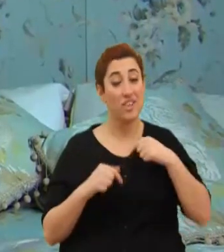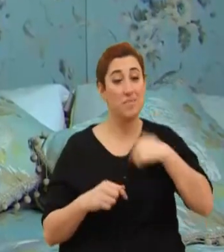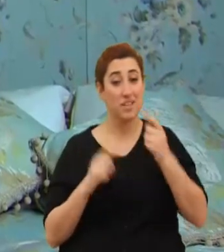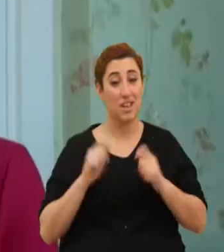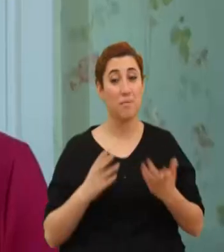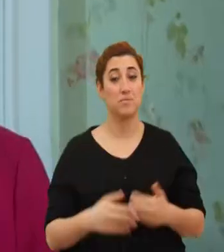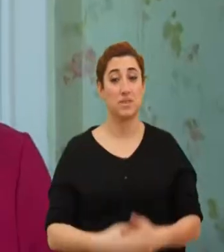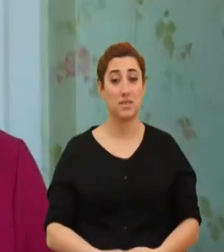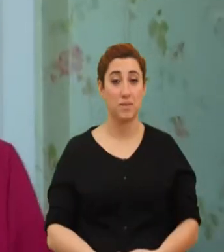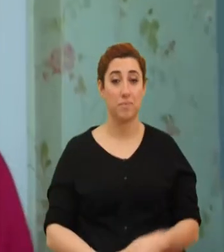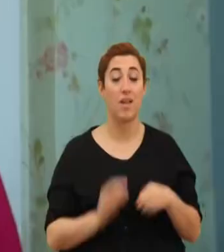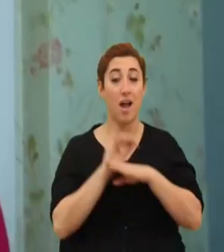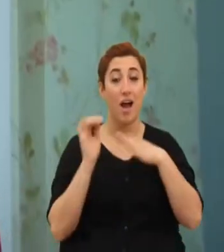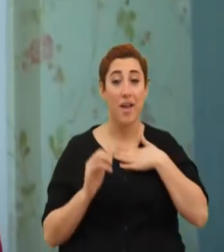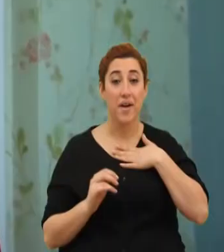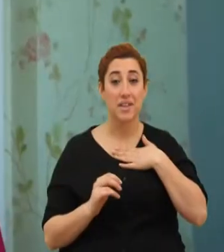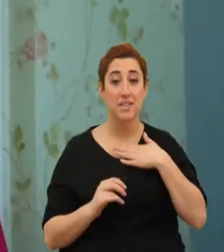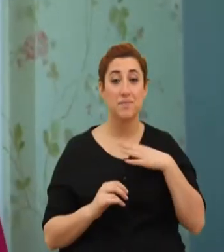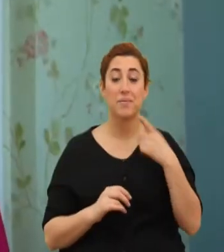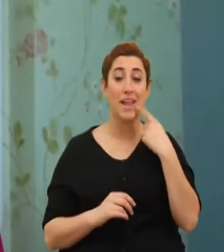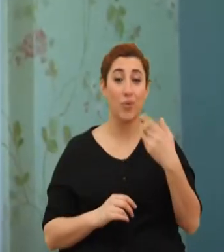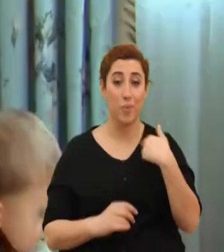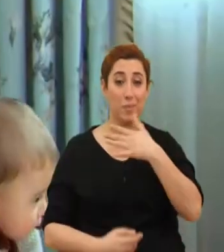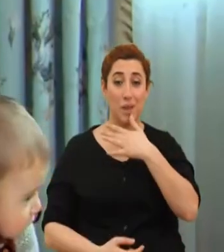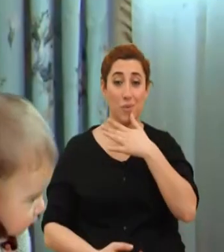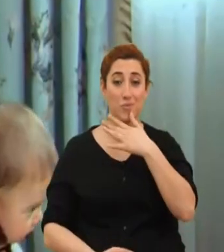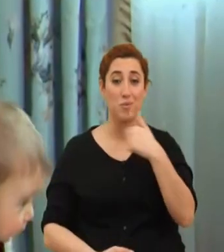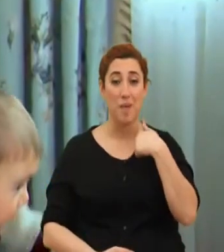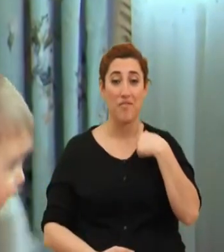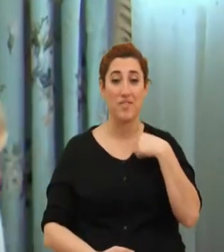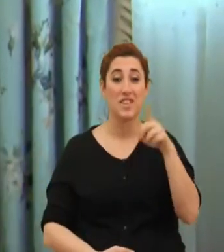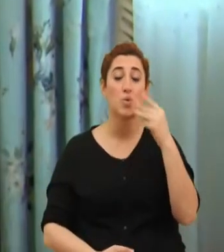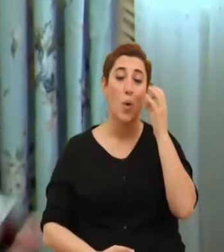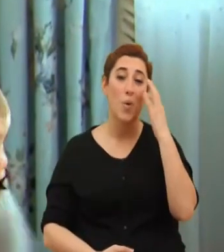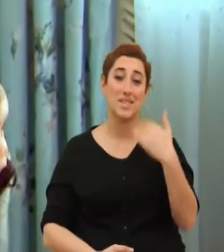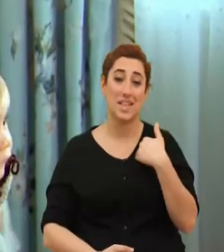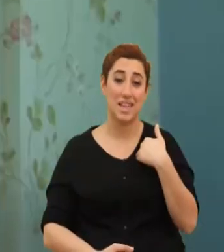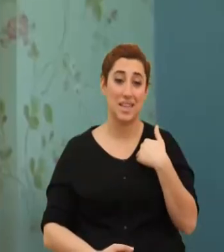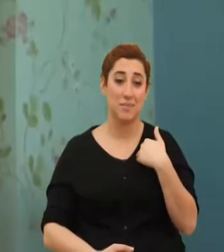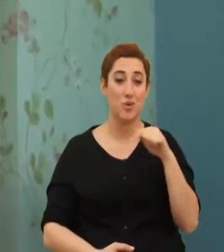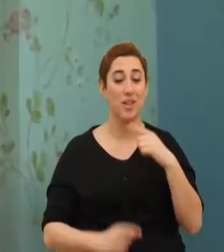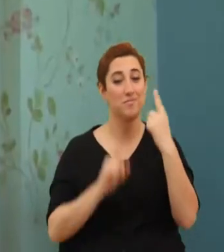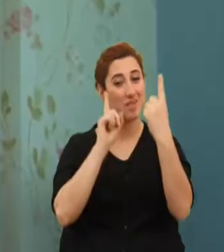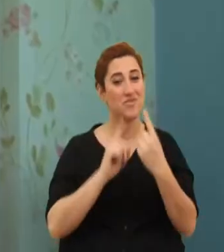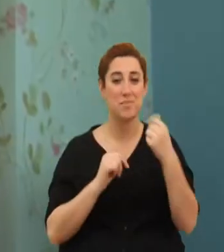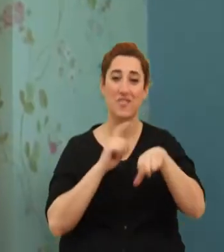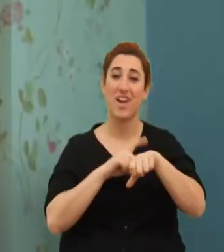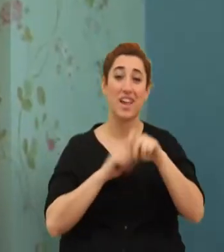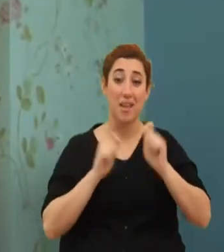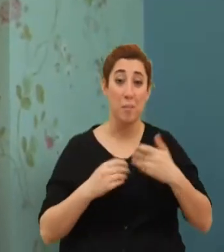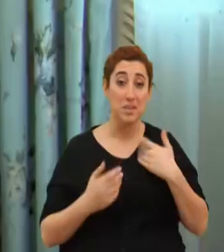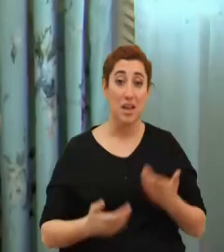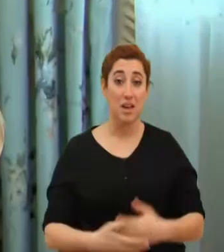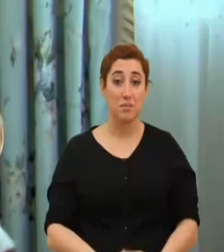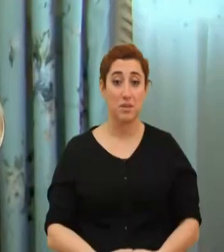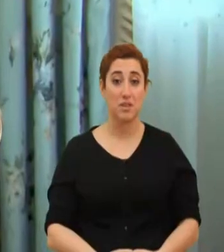gazını oğlum. Hayatım ne diyorum biliyor musun? Ben seni çok özledim. Şöyle baş başa biraz vakit geçirsek